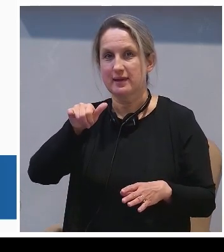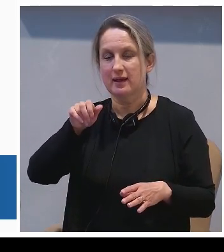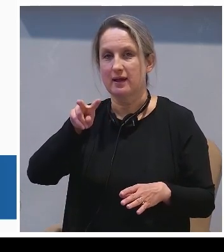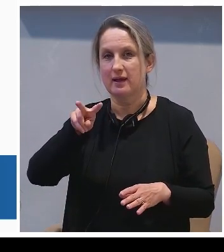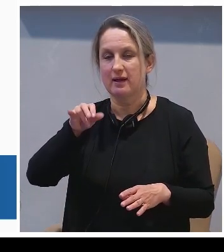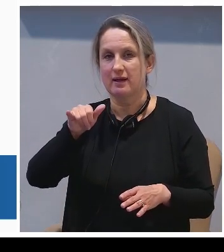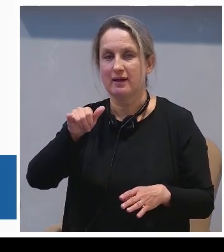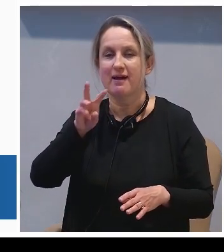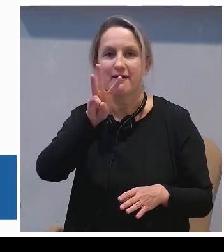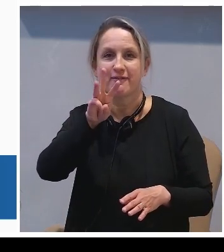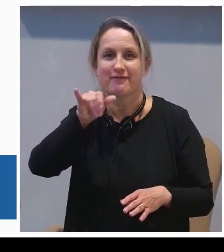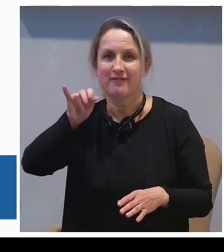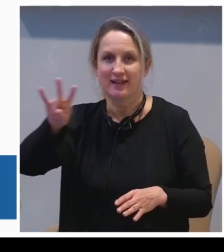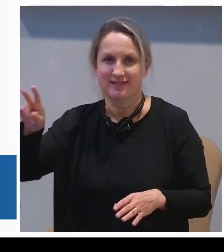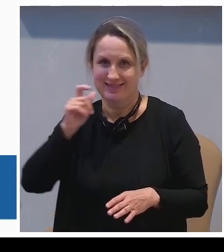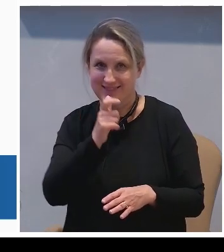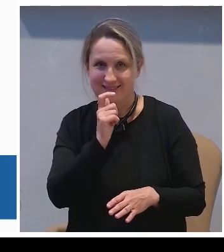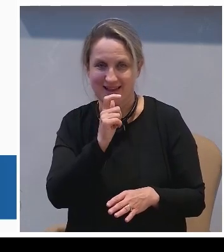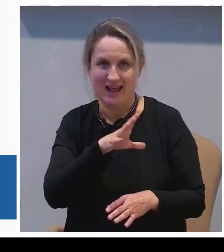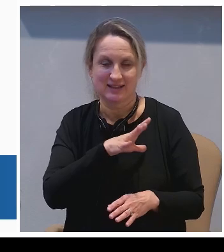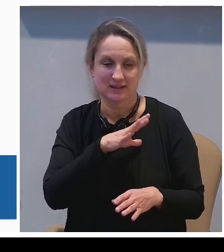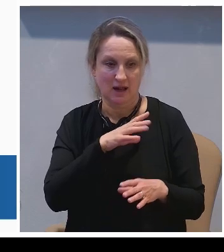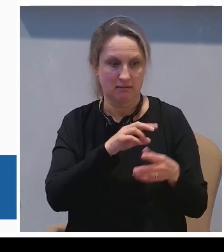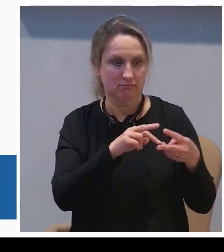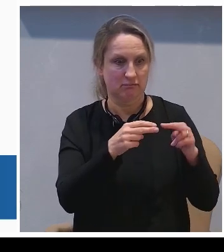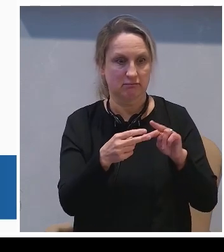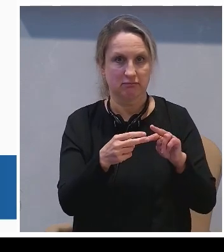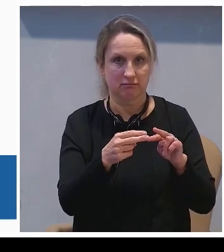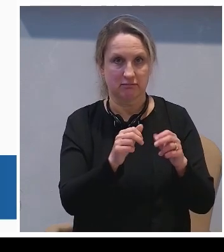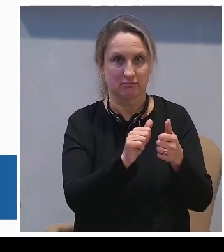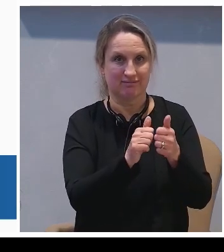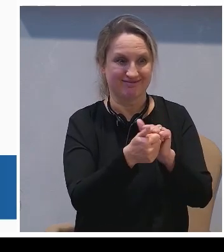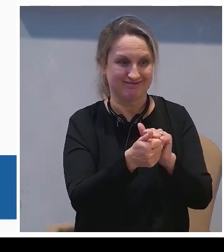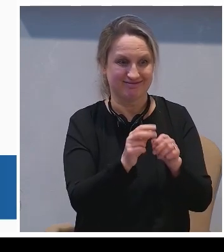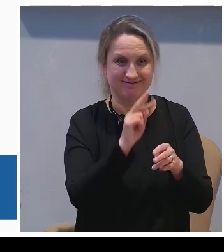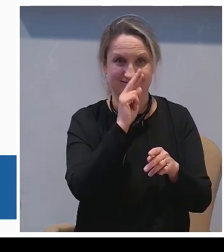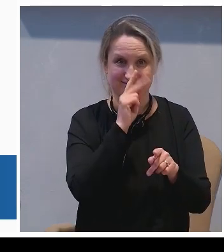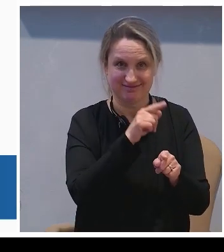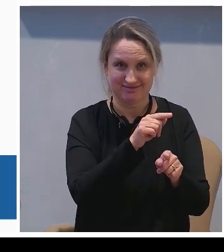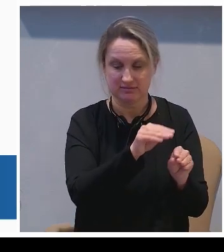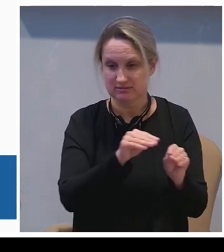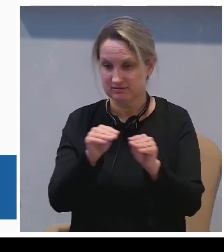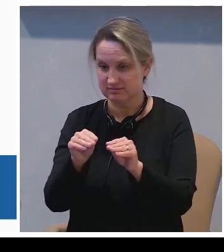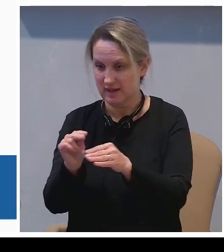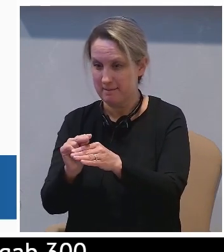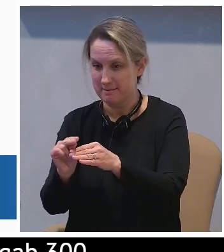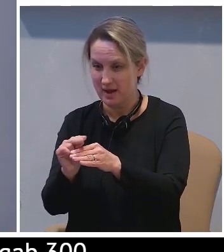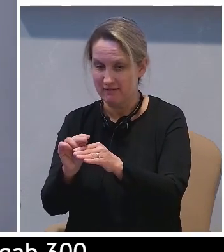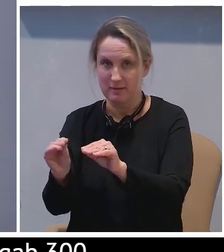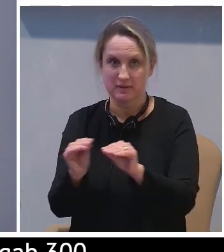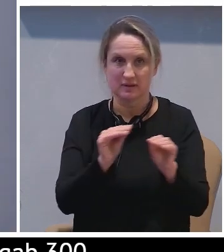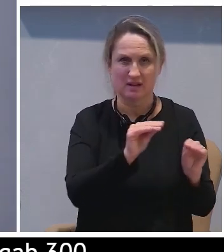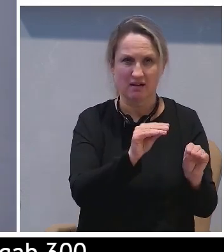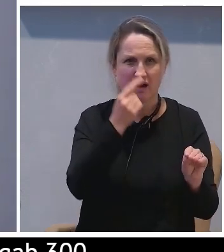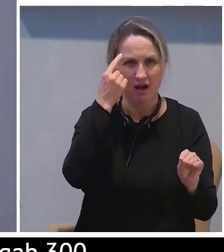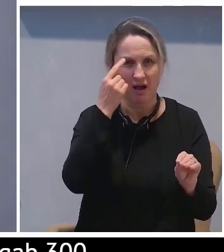Professor muundatud Wynne genoomi sinna viiruse well sisse. said, Kujutate ette, kui see valk on hästi, see we geenijäätis take on hästi suur, the te ei saa seda uh, toppida